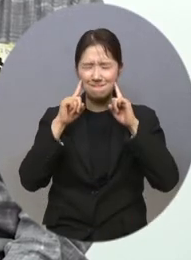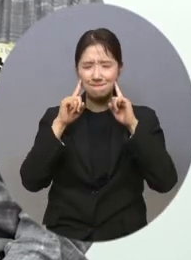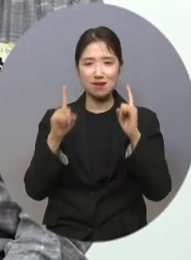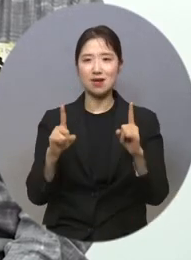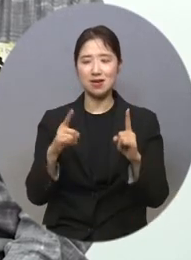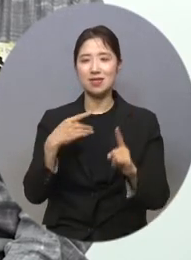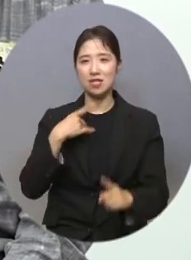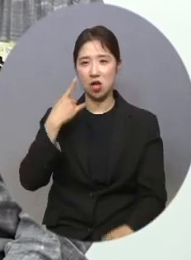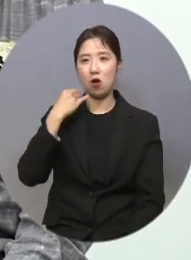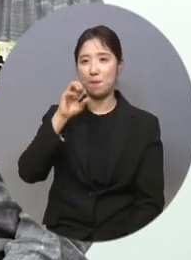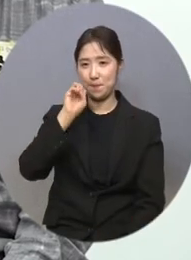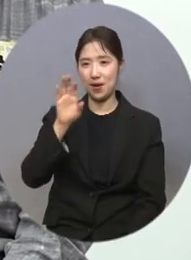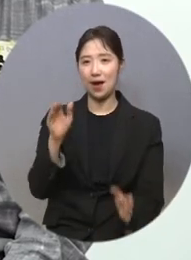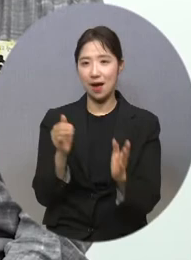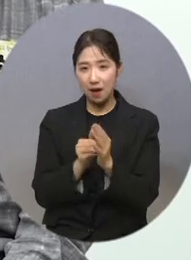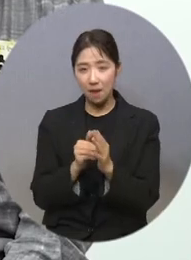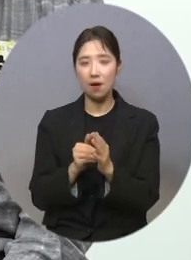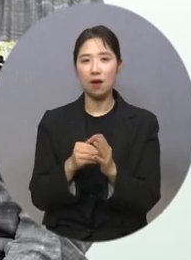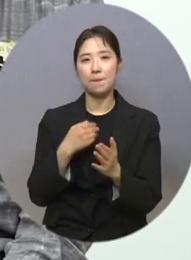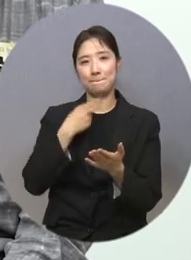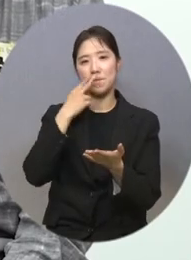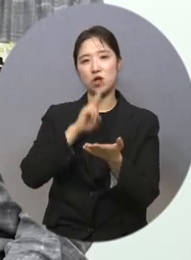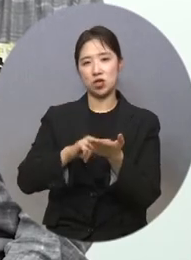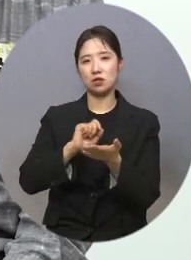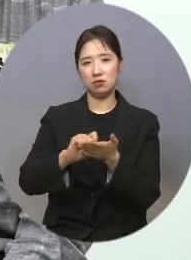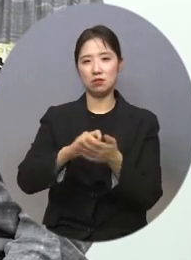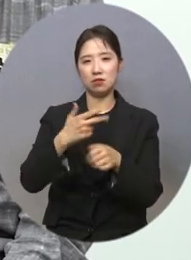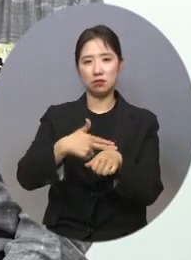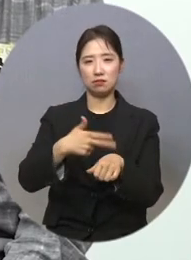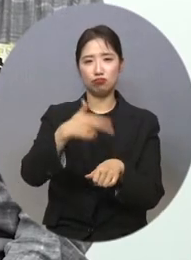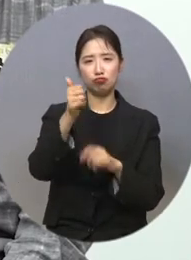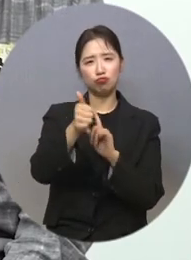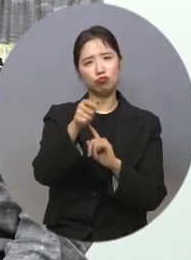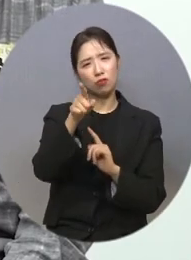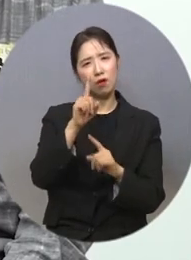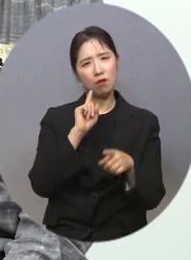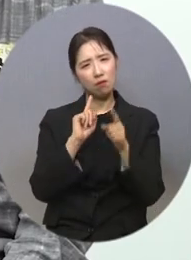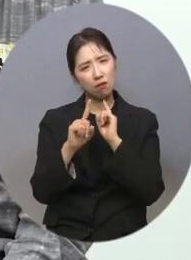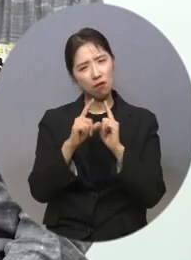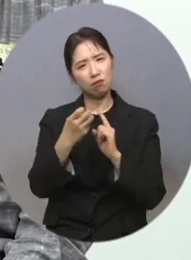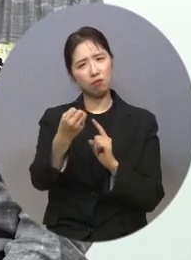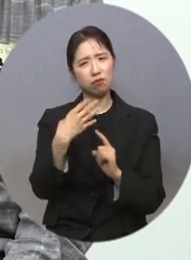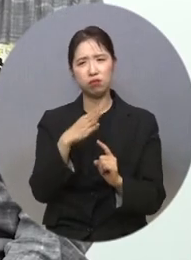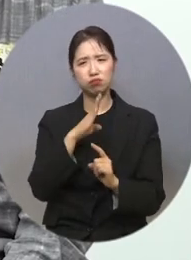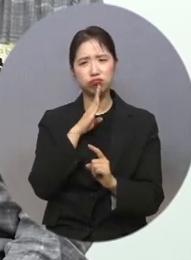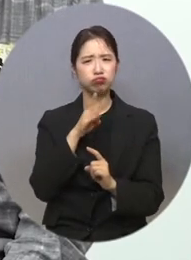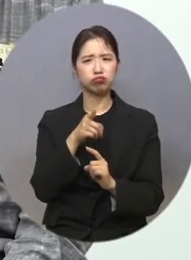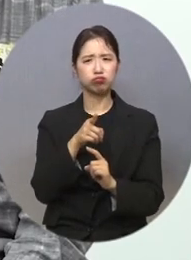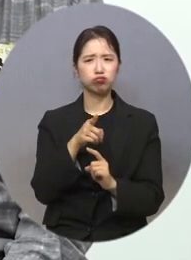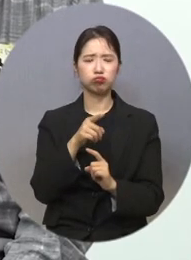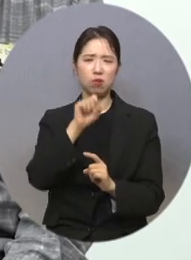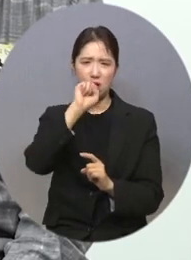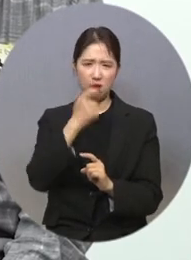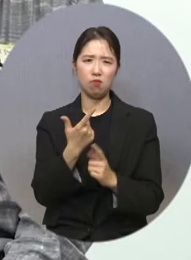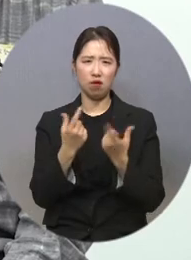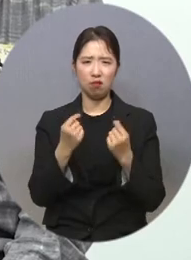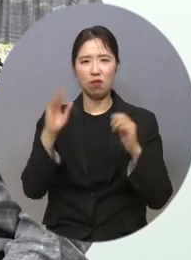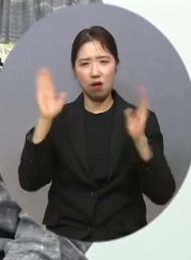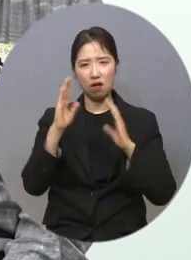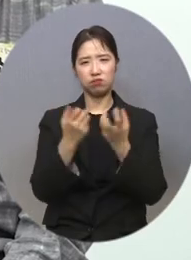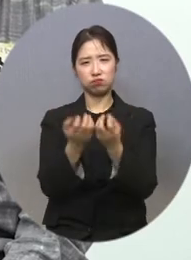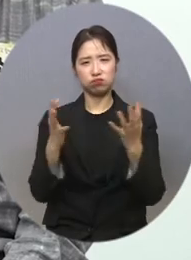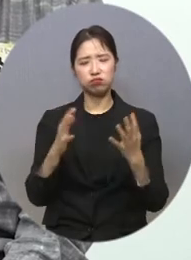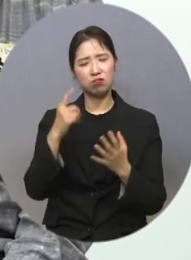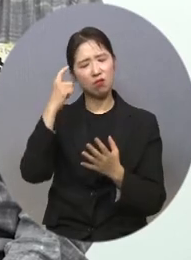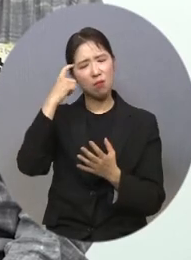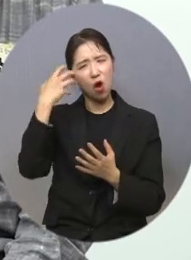와서 엄마한테 얘기를 하고 편지를 썼어요. 선생님한테 선생님 뭐 그렇게 얘기하신 건 너무 좀 그랬다. 어떻게 학생들이 있는데